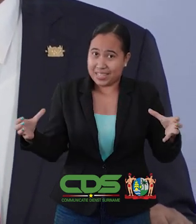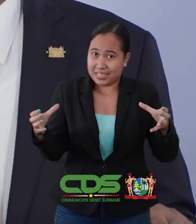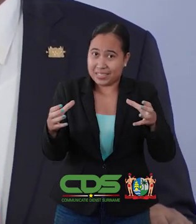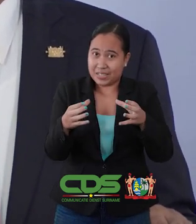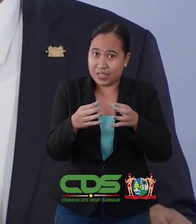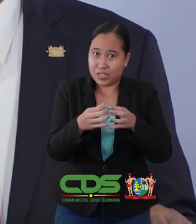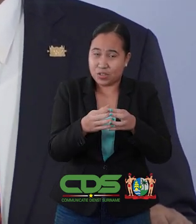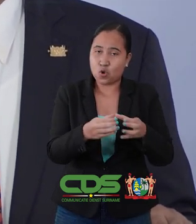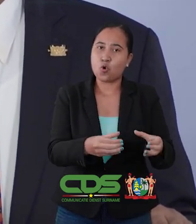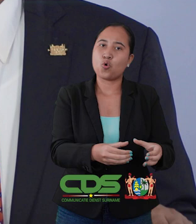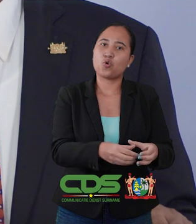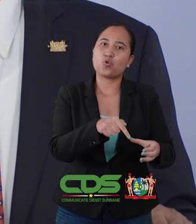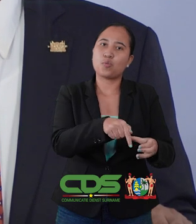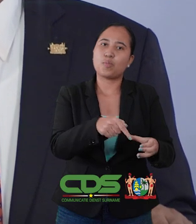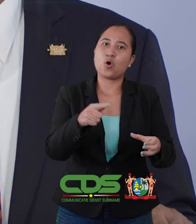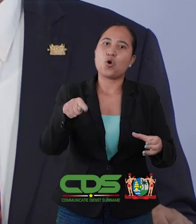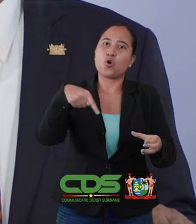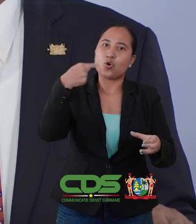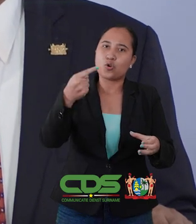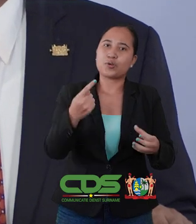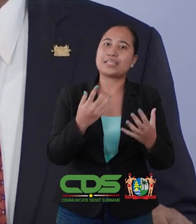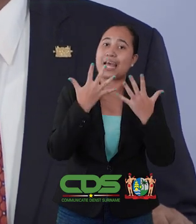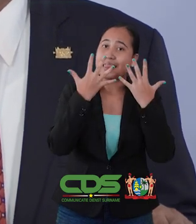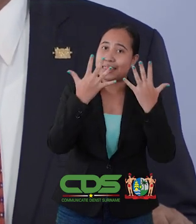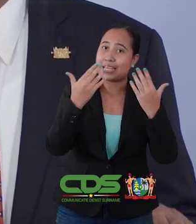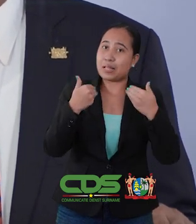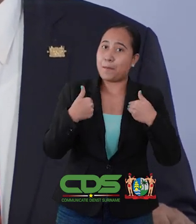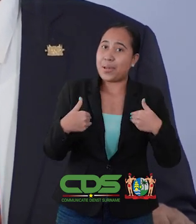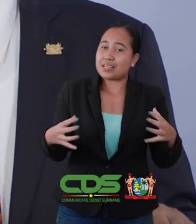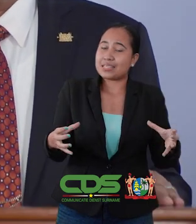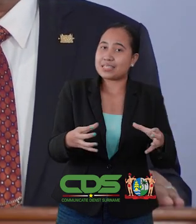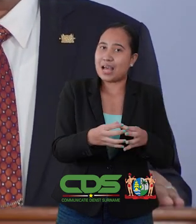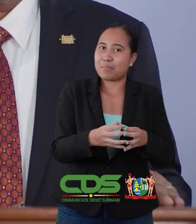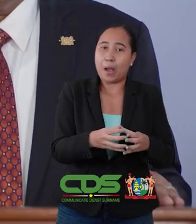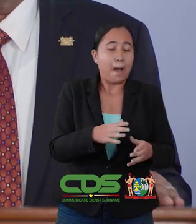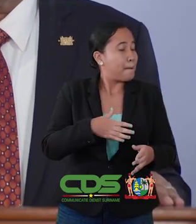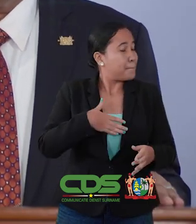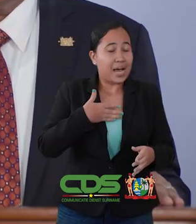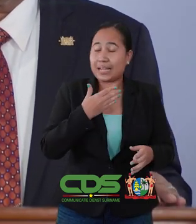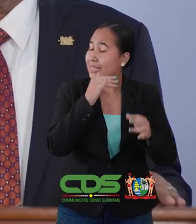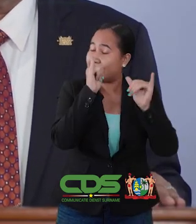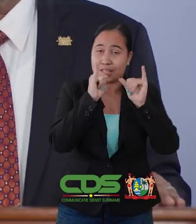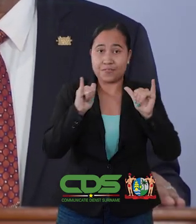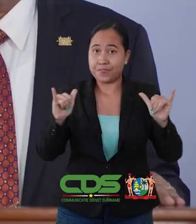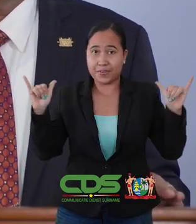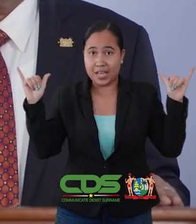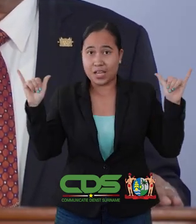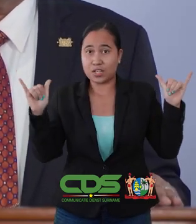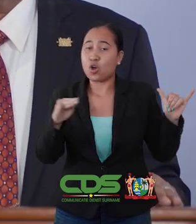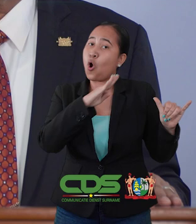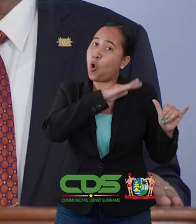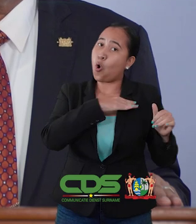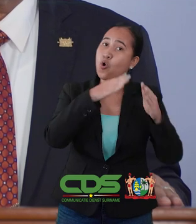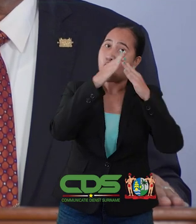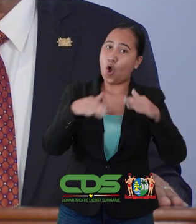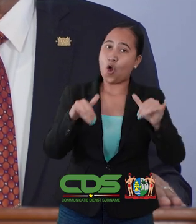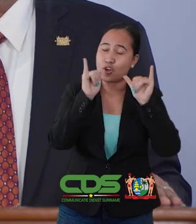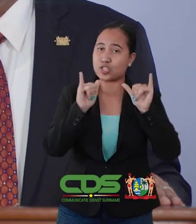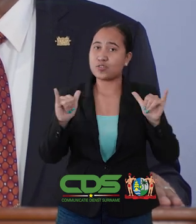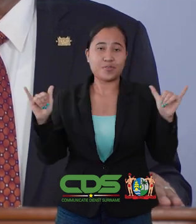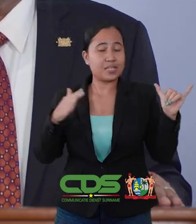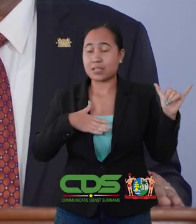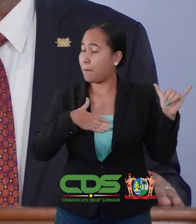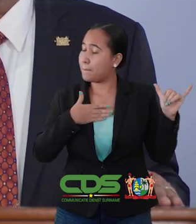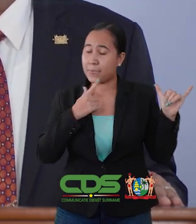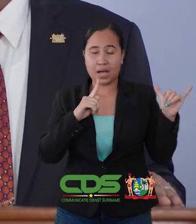is geldig voor groepen groter dan 10 personen. Het is verboden feesten met inbegrip van huisfeesten